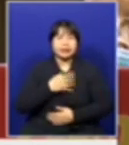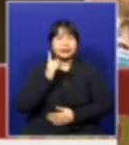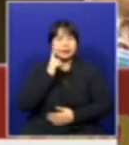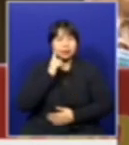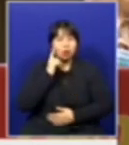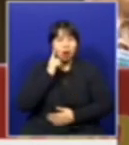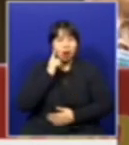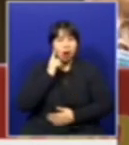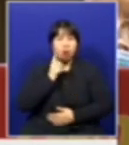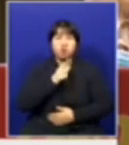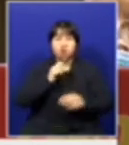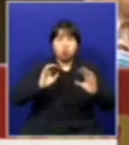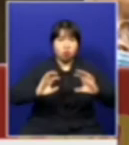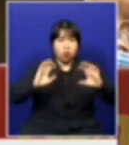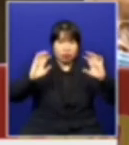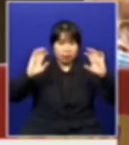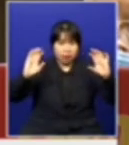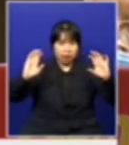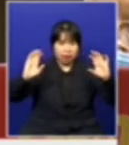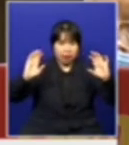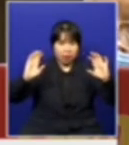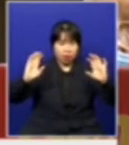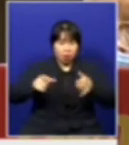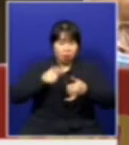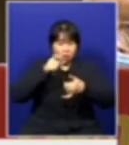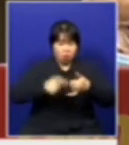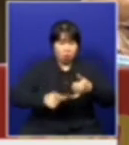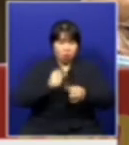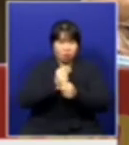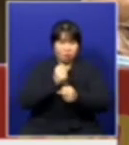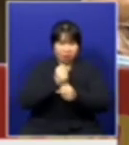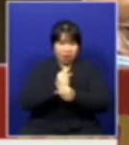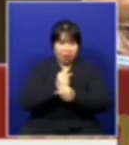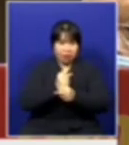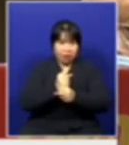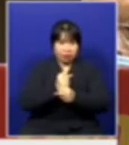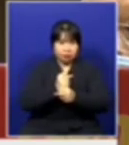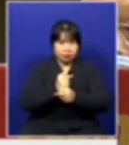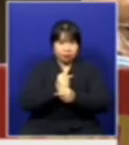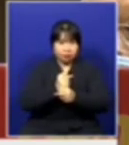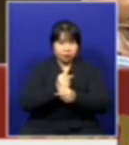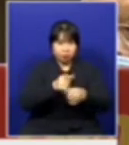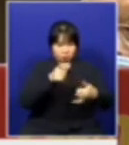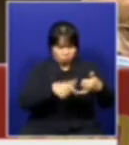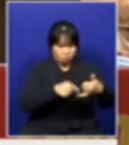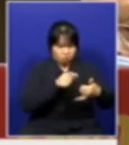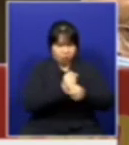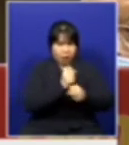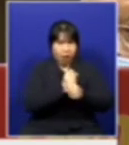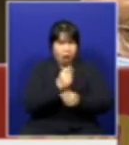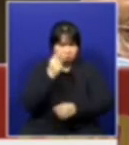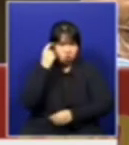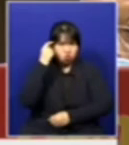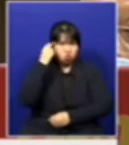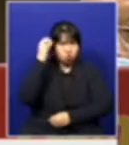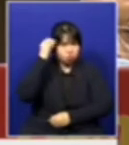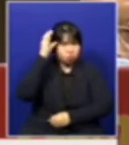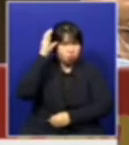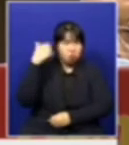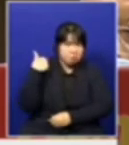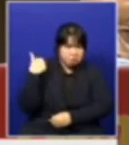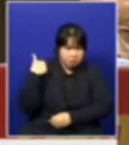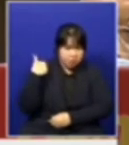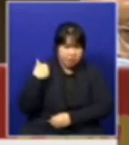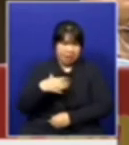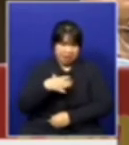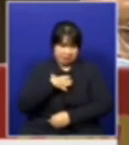าภาครัฐนะคะโดยเฉพาะเจ้าหน้าที่นะคะไม่มีองค์ความรู้และหรือไม่อยากที่จะบูรณ